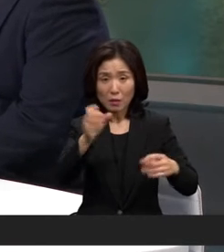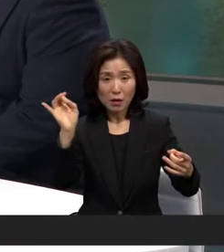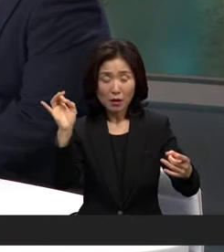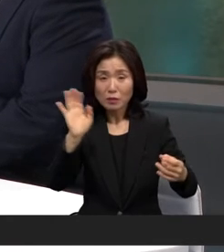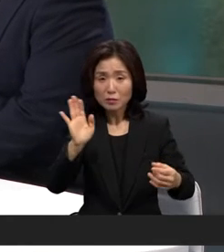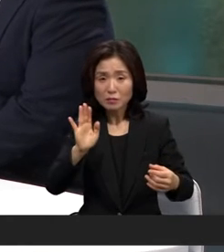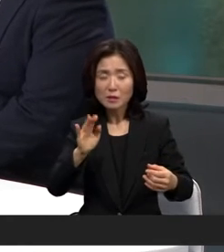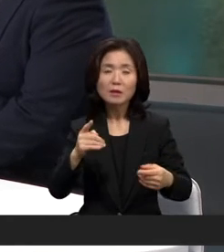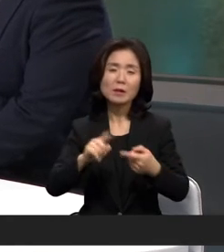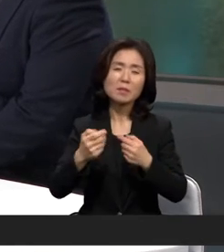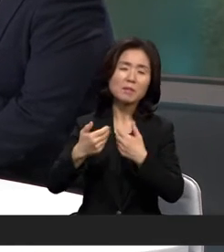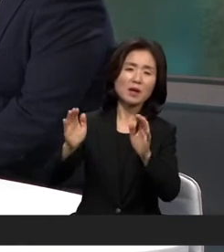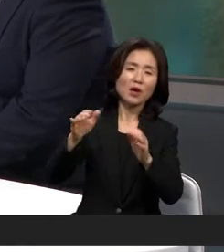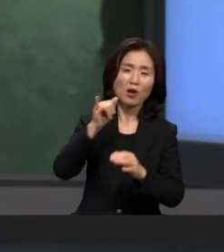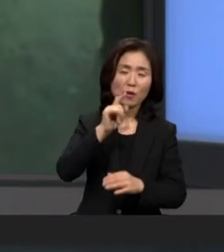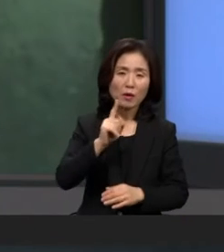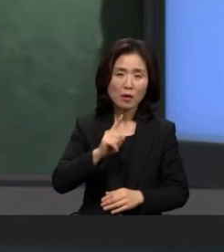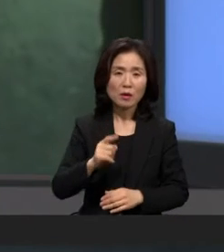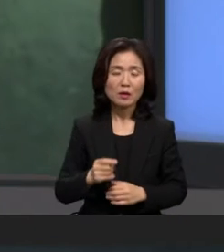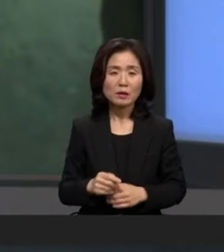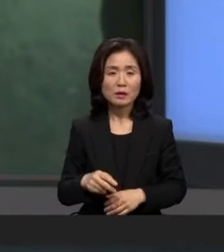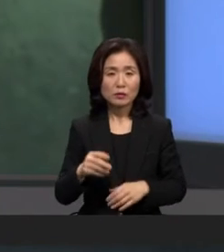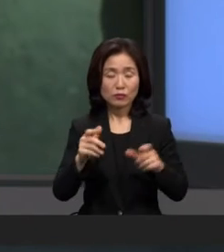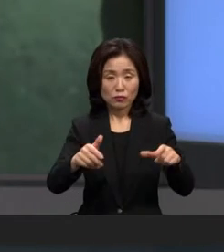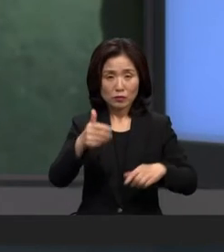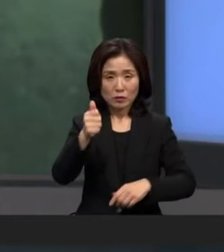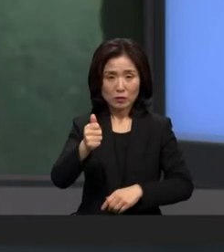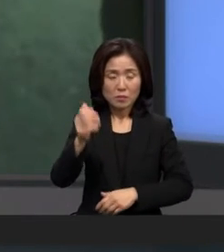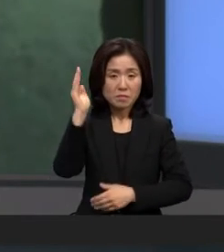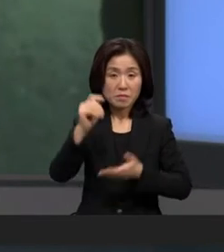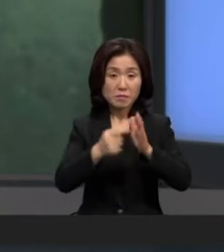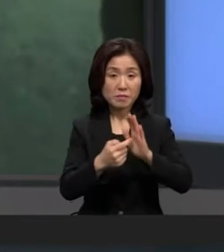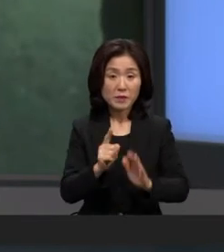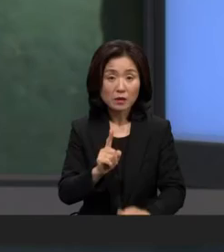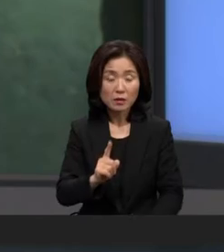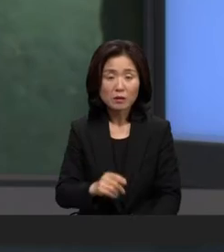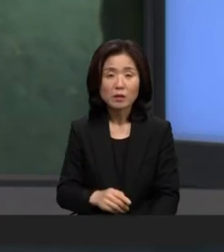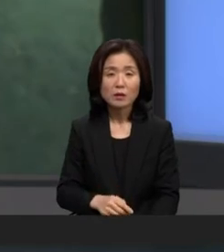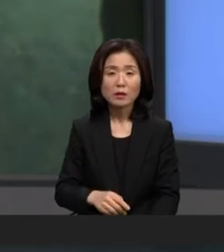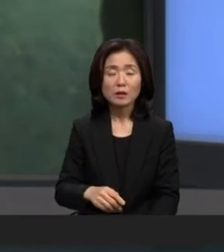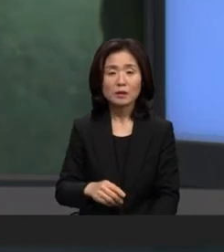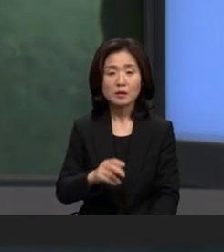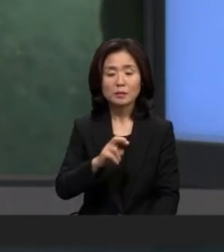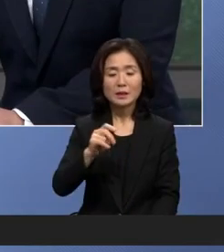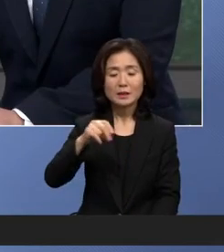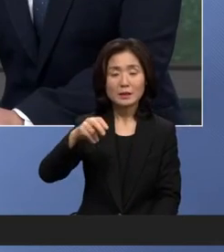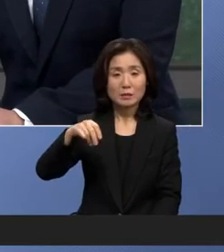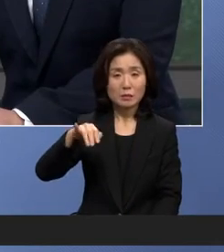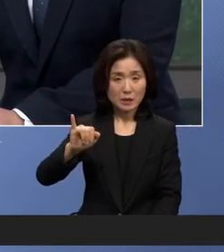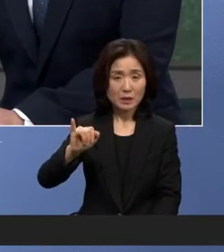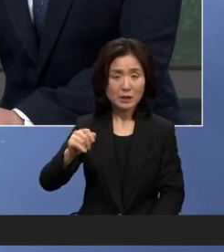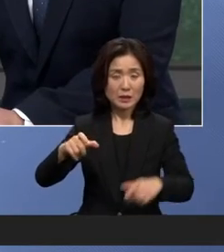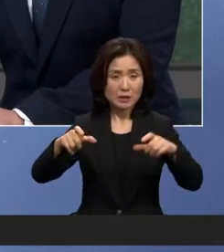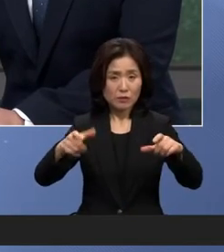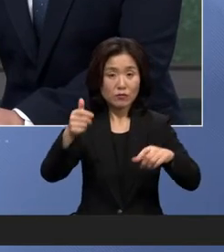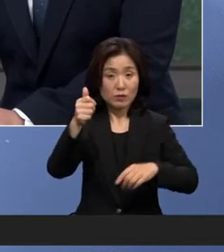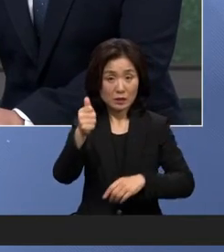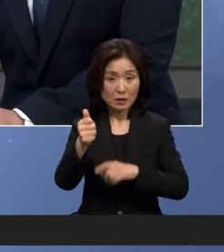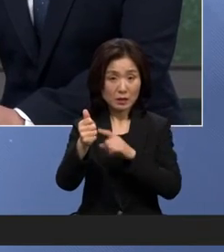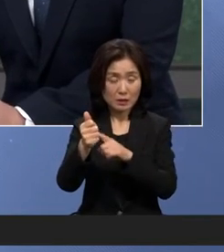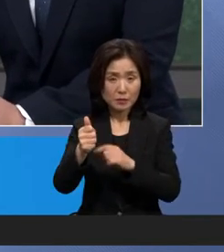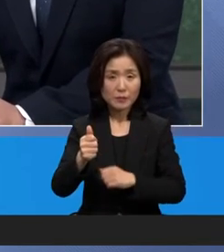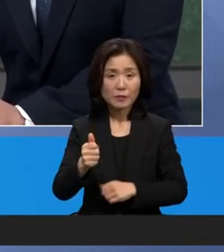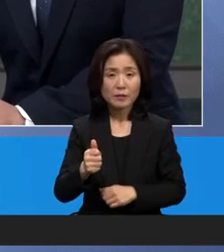났는데요 예 비판을 받은 주지 주지사 들도 어딜까 반응을 내놨습니다 공화당 소속 미시시피주 테이트 리브스 주지사는